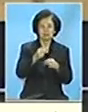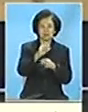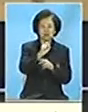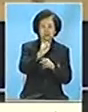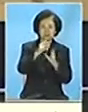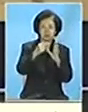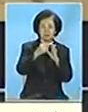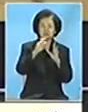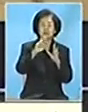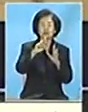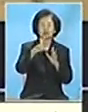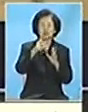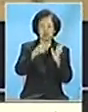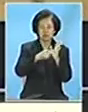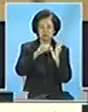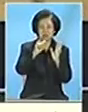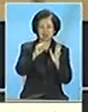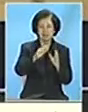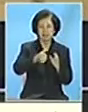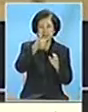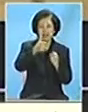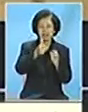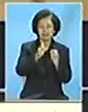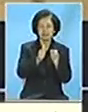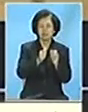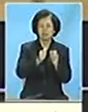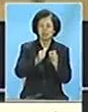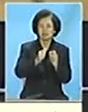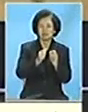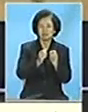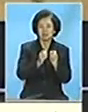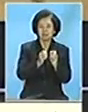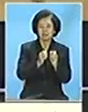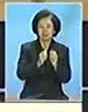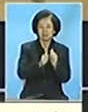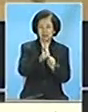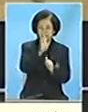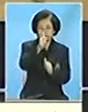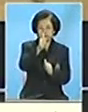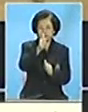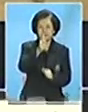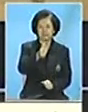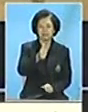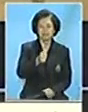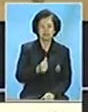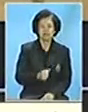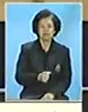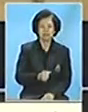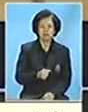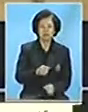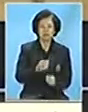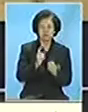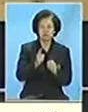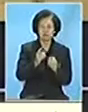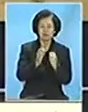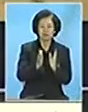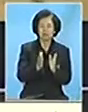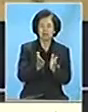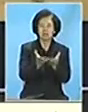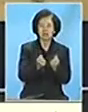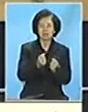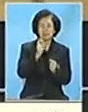ยเป็นผู้ได้คะแนนสูงสุดจึงถือว่าท่านสุรชัยเลี้ยงบุญเลิศชัยเป็นผู้ได้รับเลือกเป็นรอง